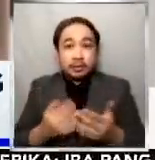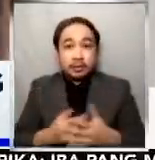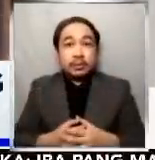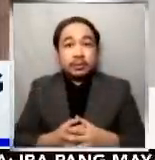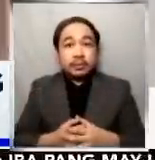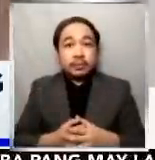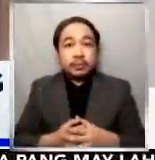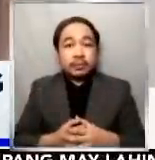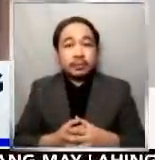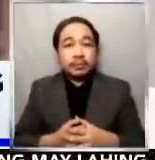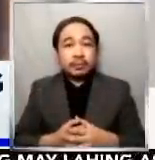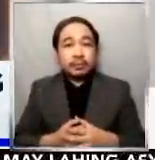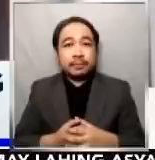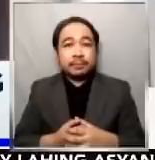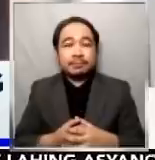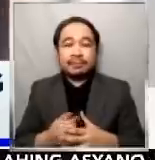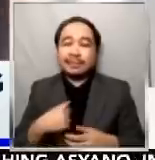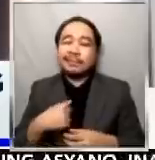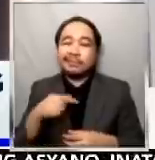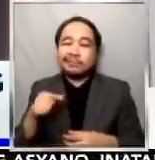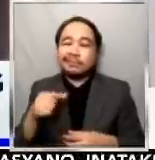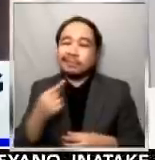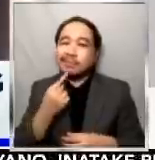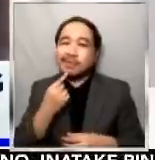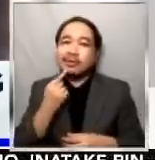Mari, I'll miss you.